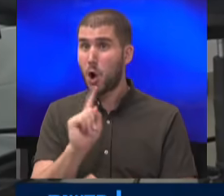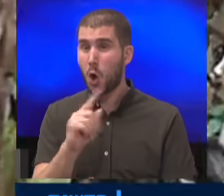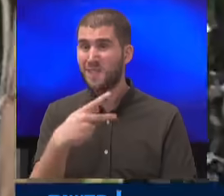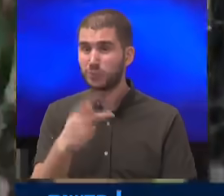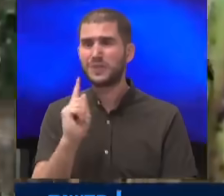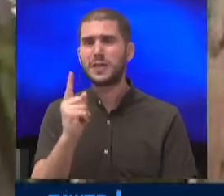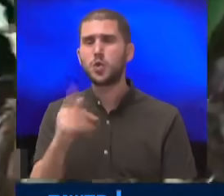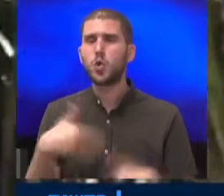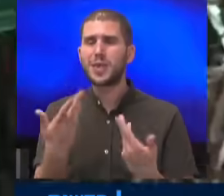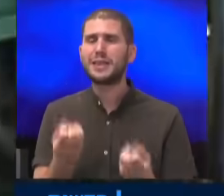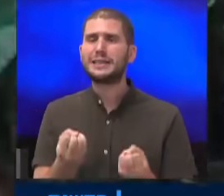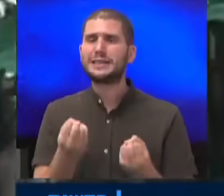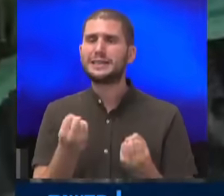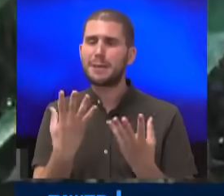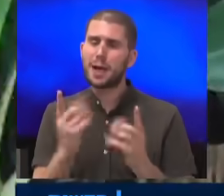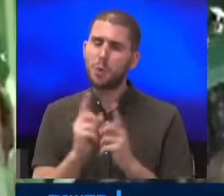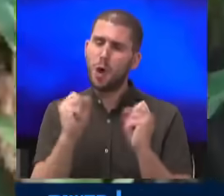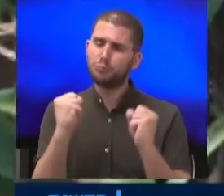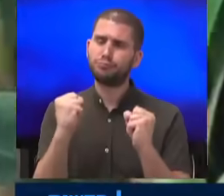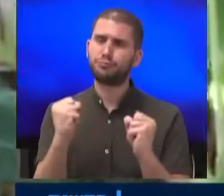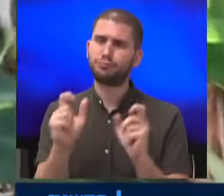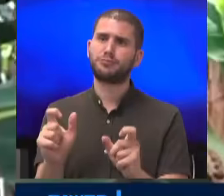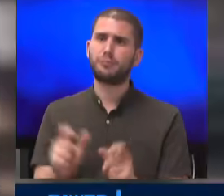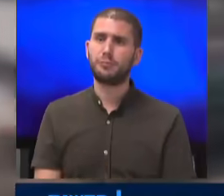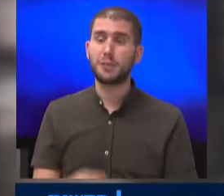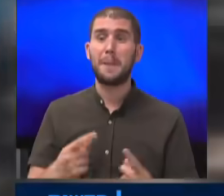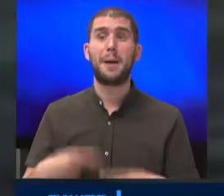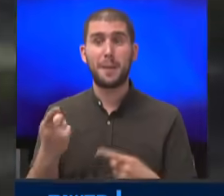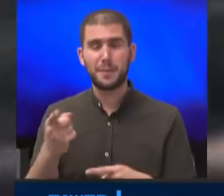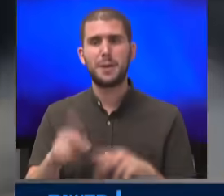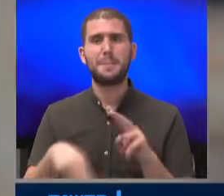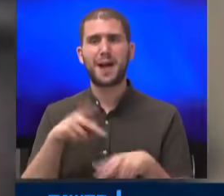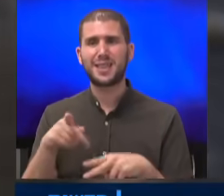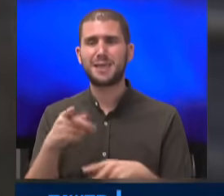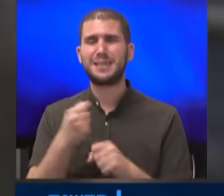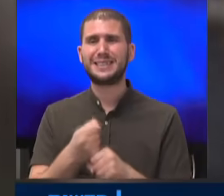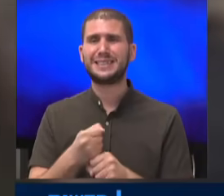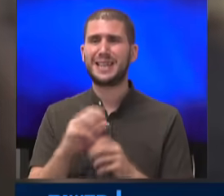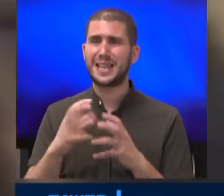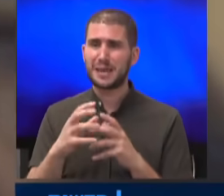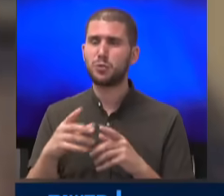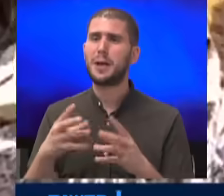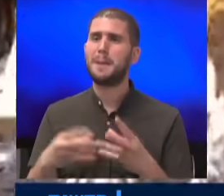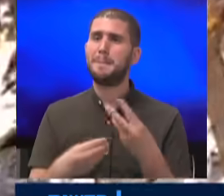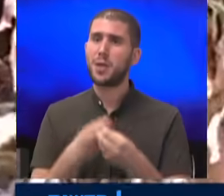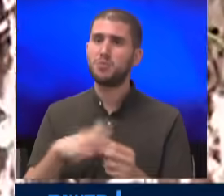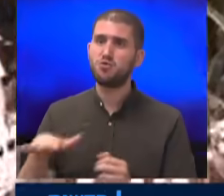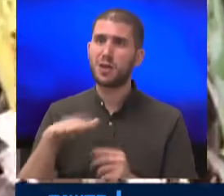לצמח עמידות. בימים אלו מגדלים נציגי הקיבוץ חלקת בננות בשטח נגוע